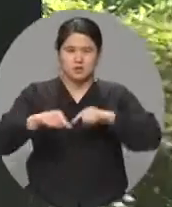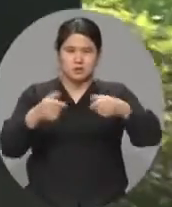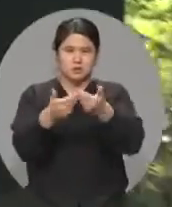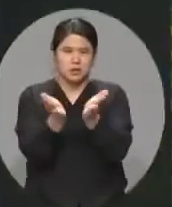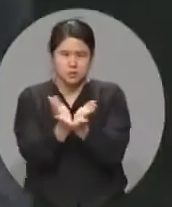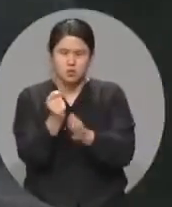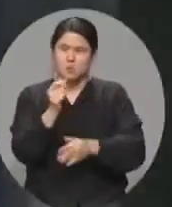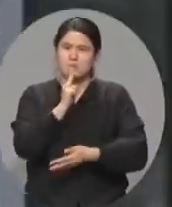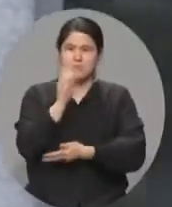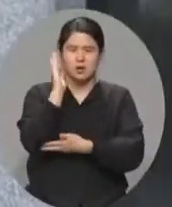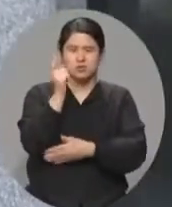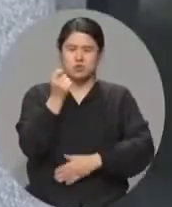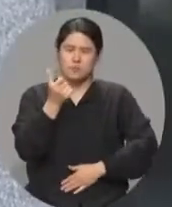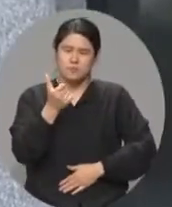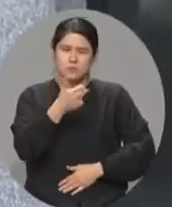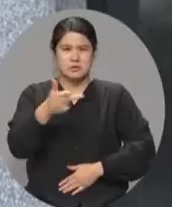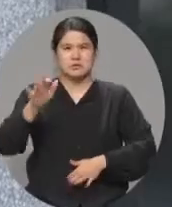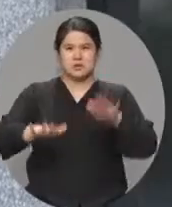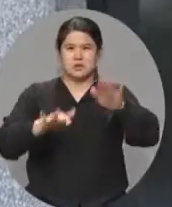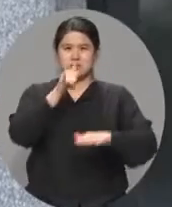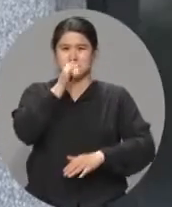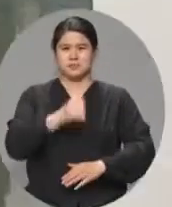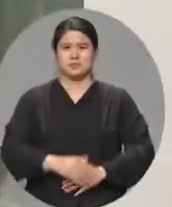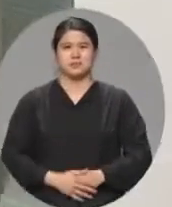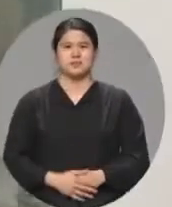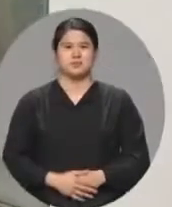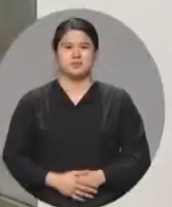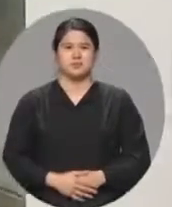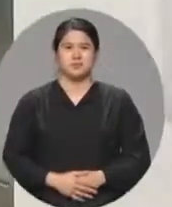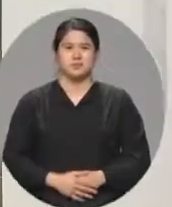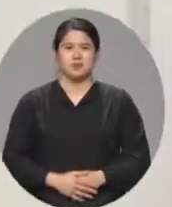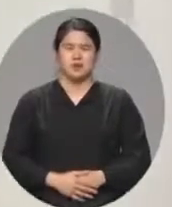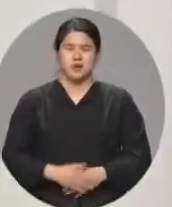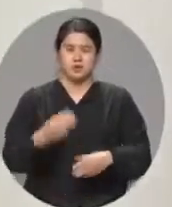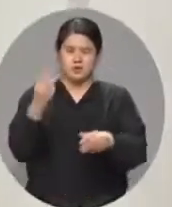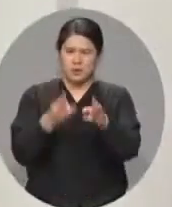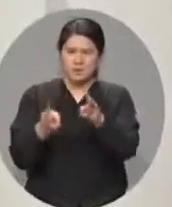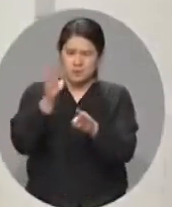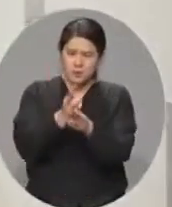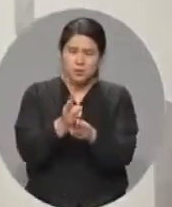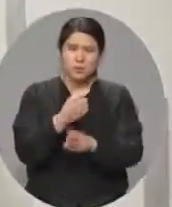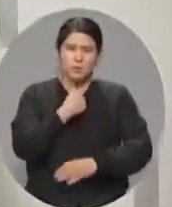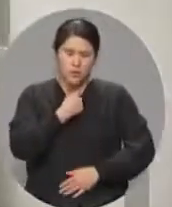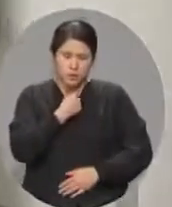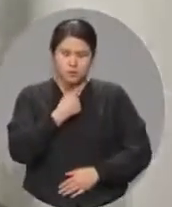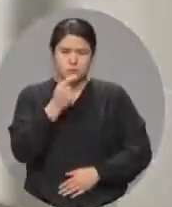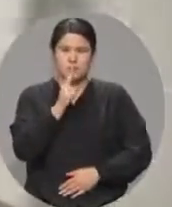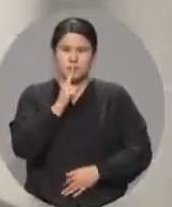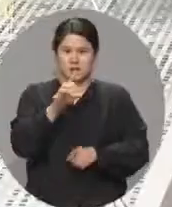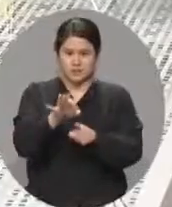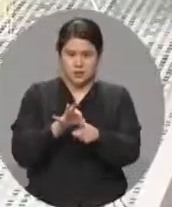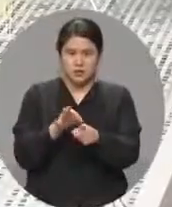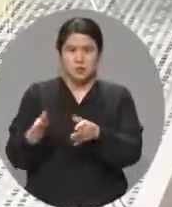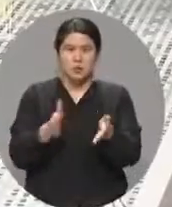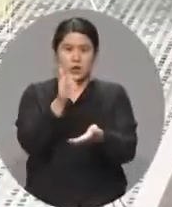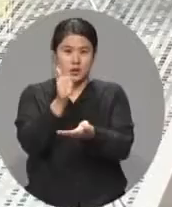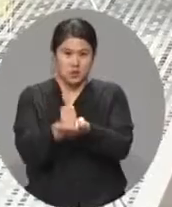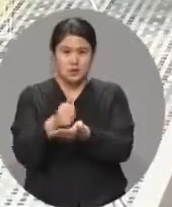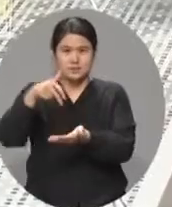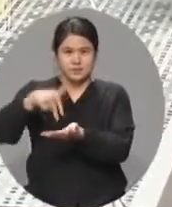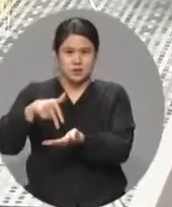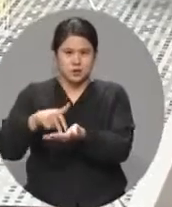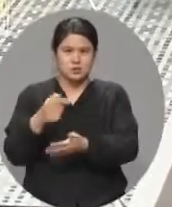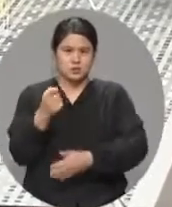정치인들의 화법과는 자못 큰 차이가 있었습니다. 3선 연임 도전에 대해 말을 아끼고 있는 송화진 현 지사